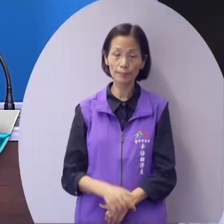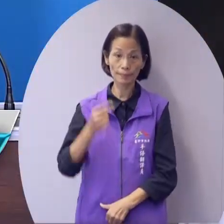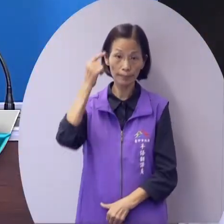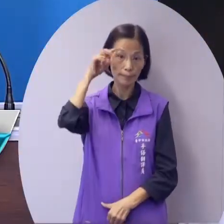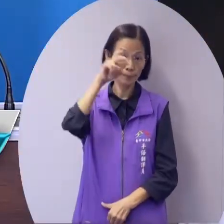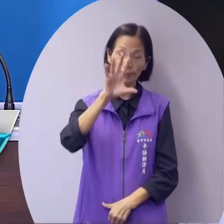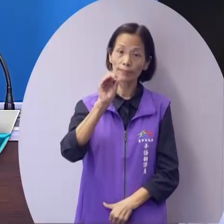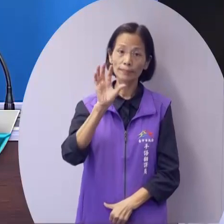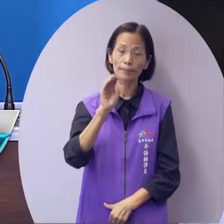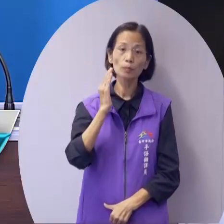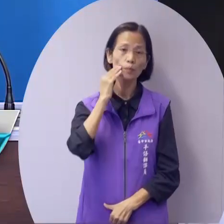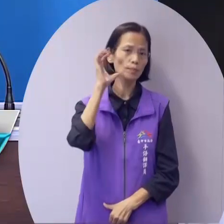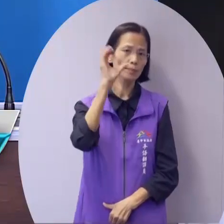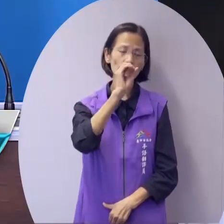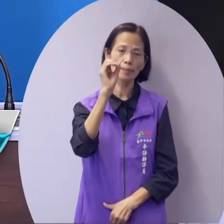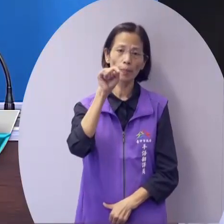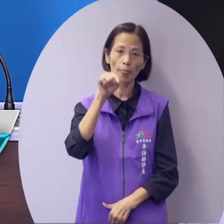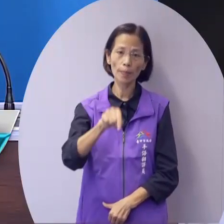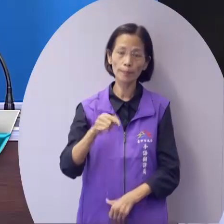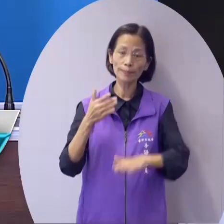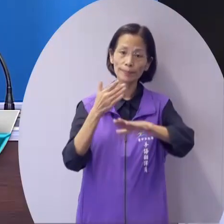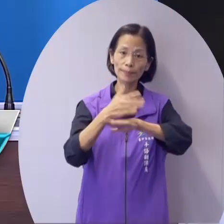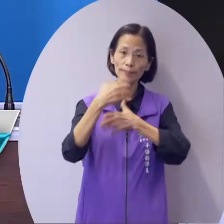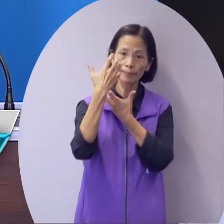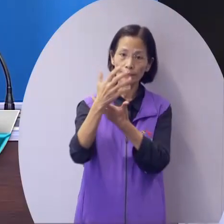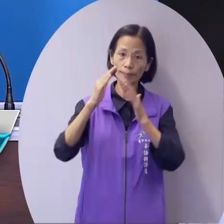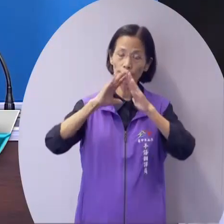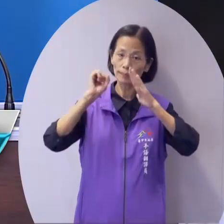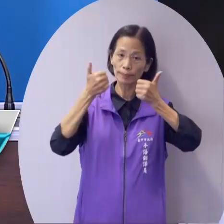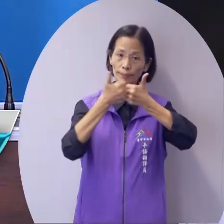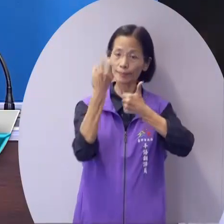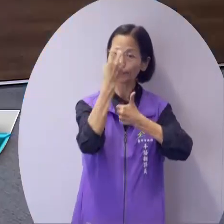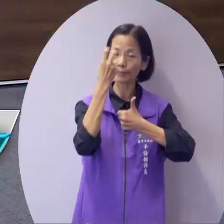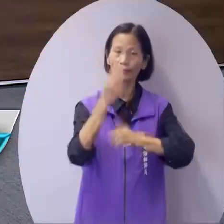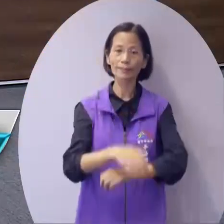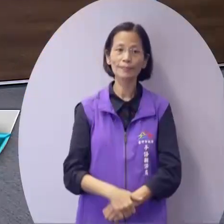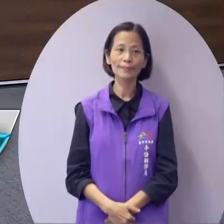有没有意见？如果没有意见，本案通过送请台中市议会审议。